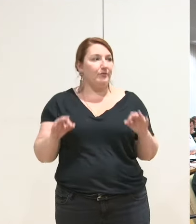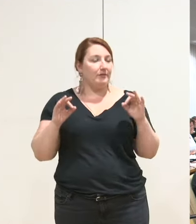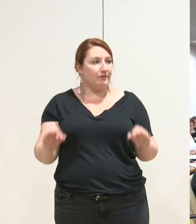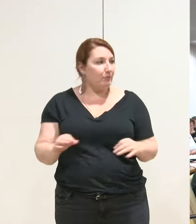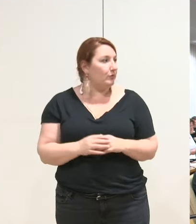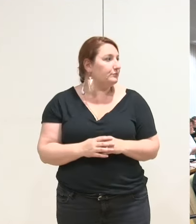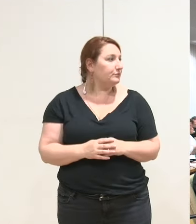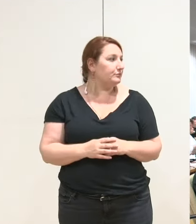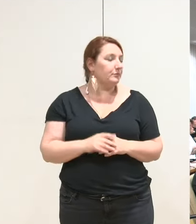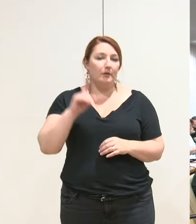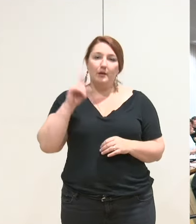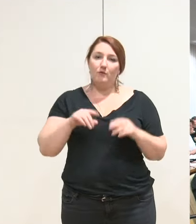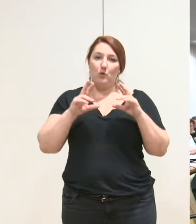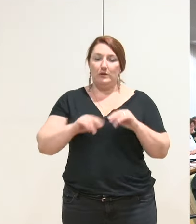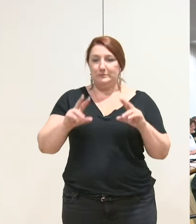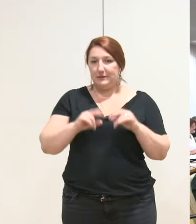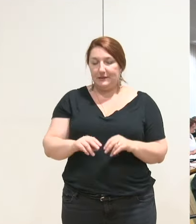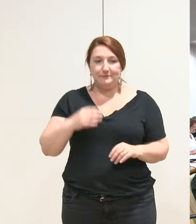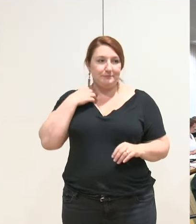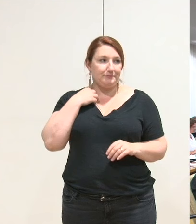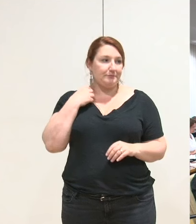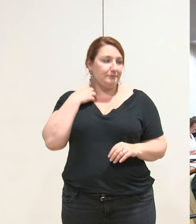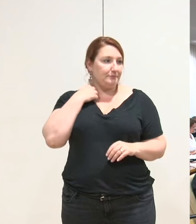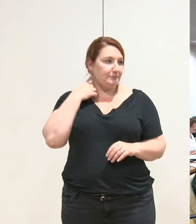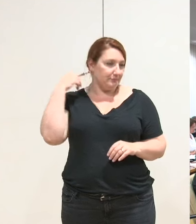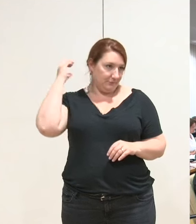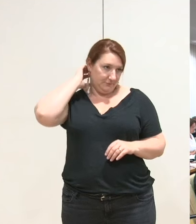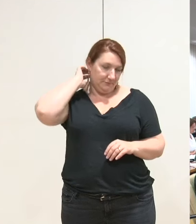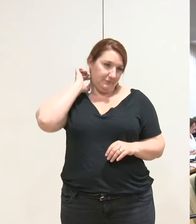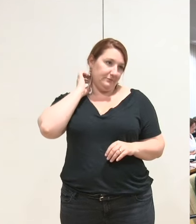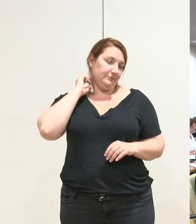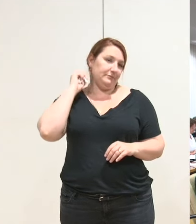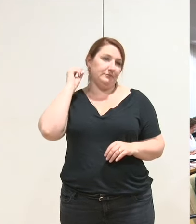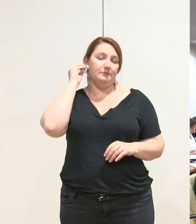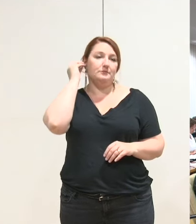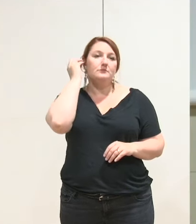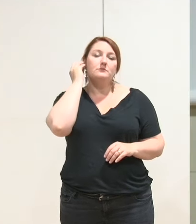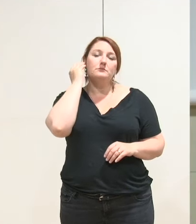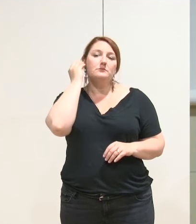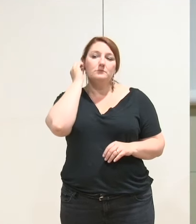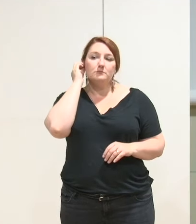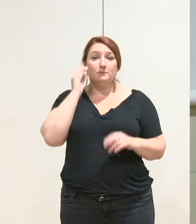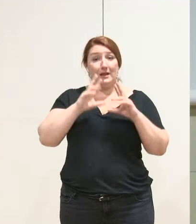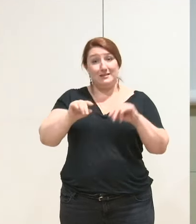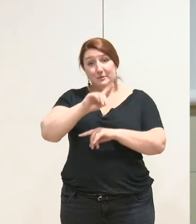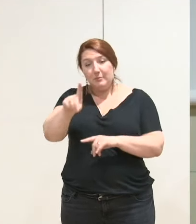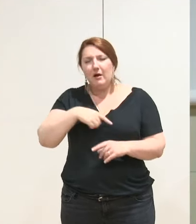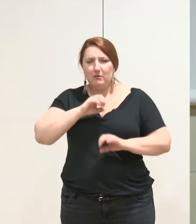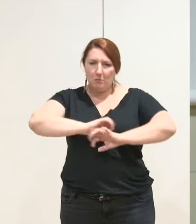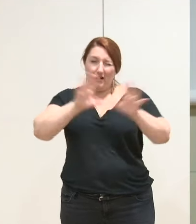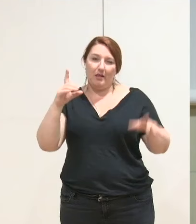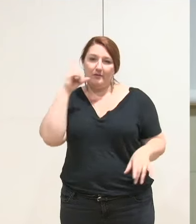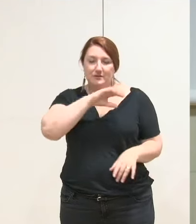donner quelques explications sinon il est difficile d'y voir clair nous avons donc une contractualisation